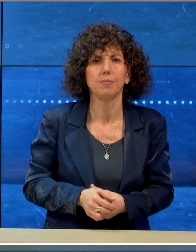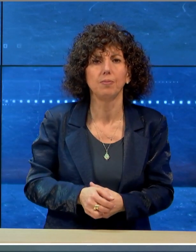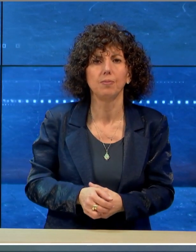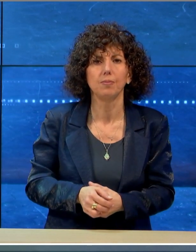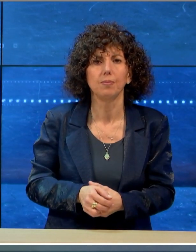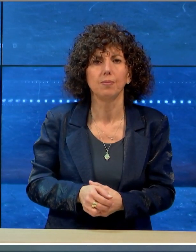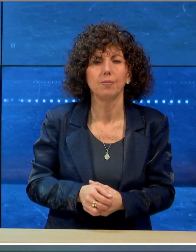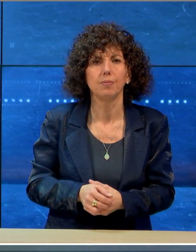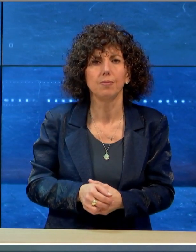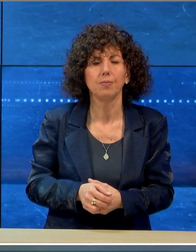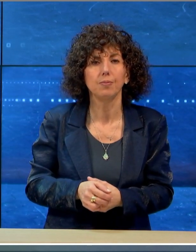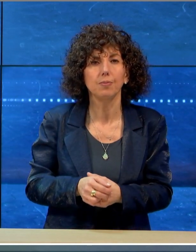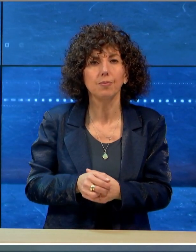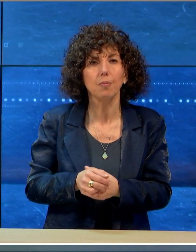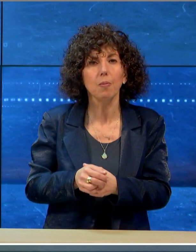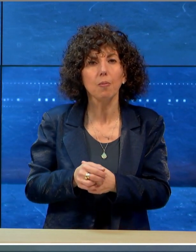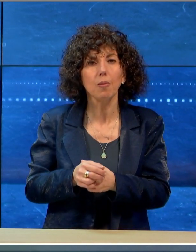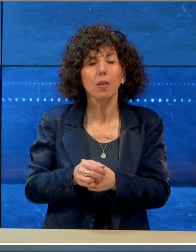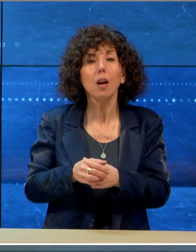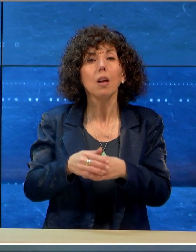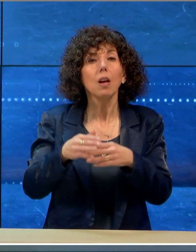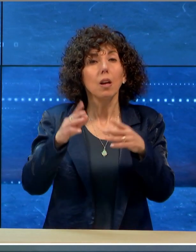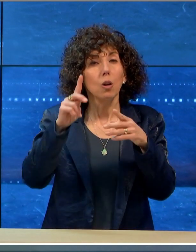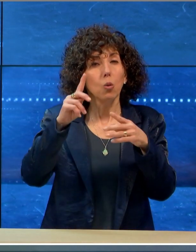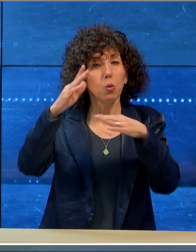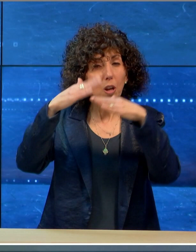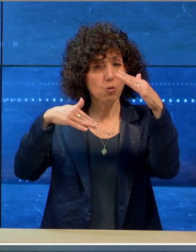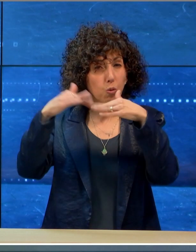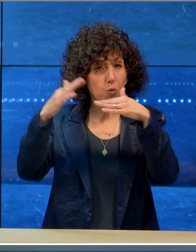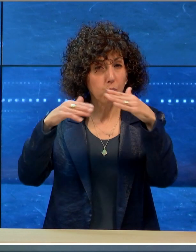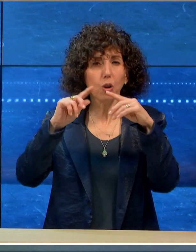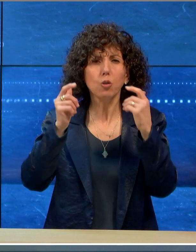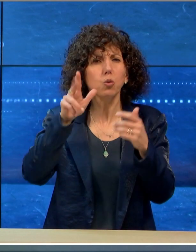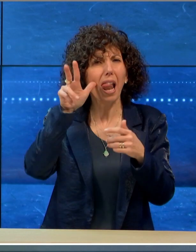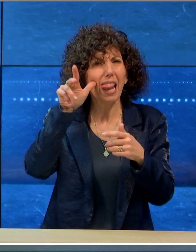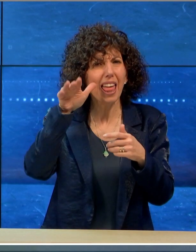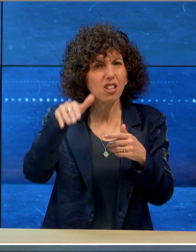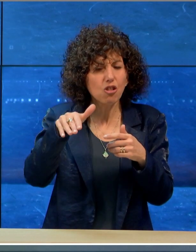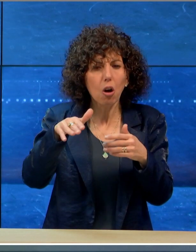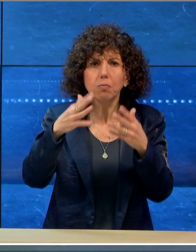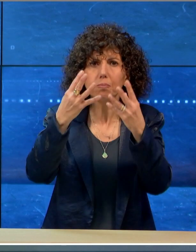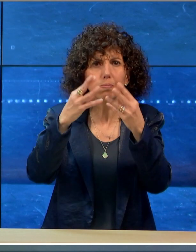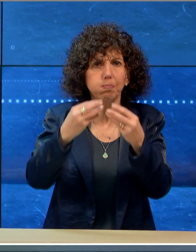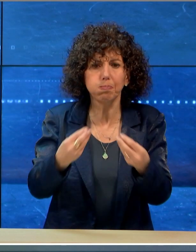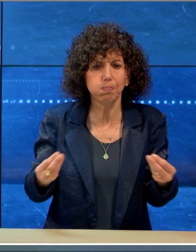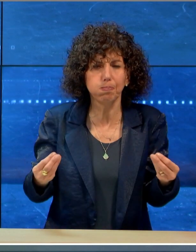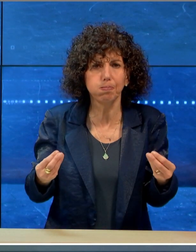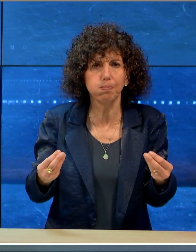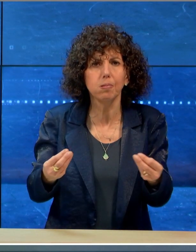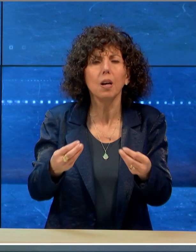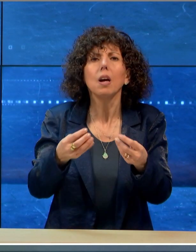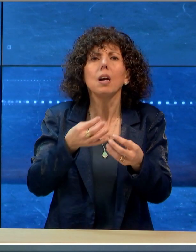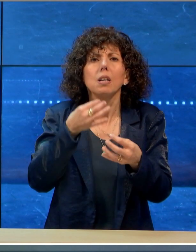spaccio della struttura interamente non è rimasto nulla e la natura è quasi